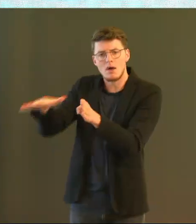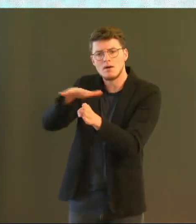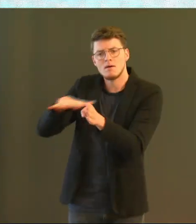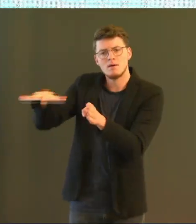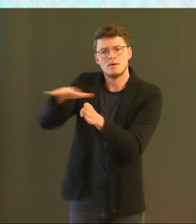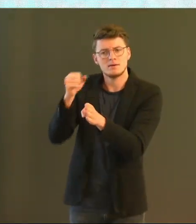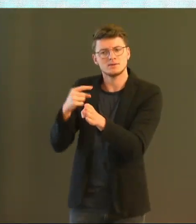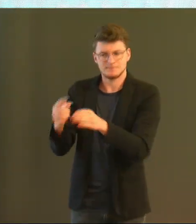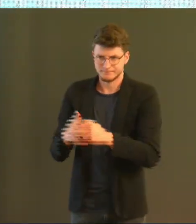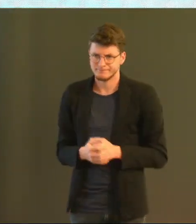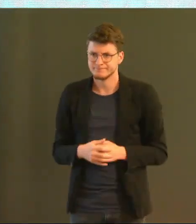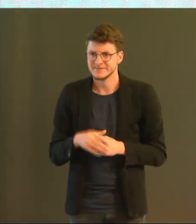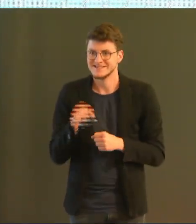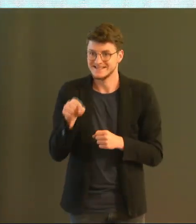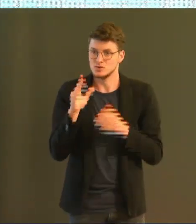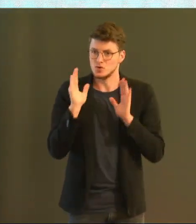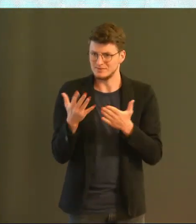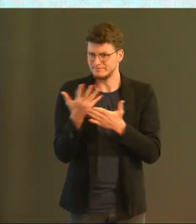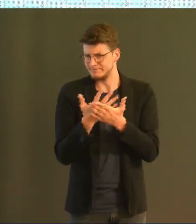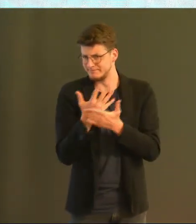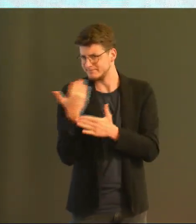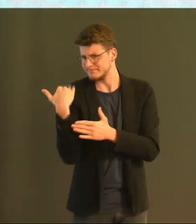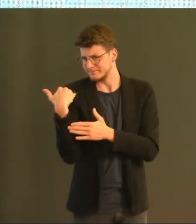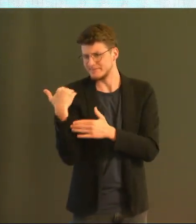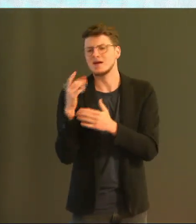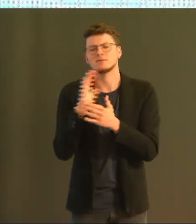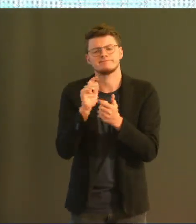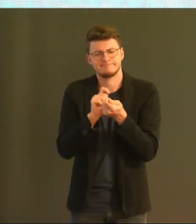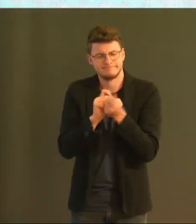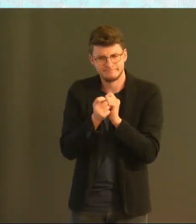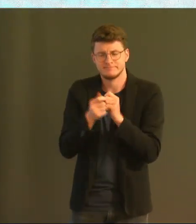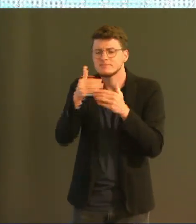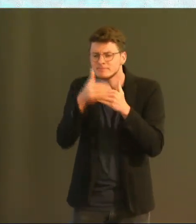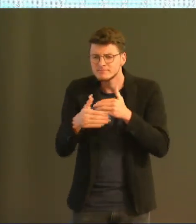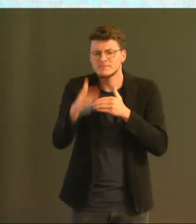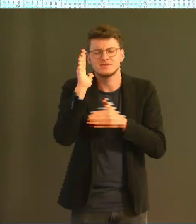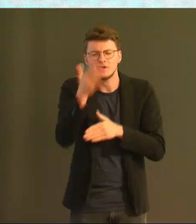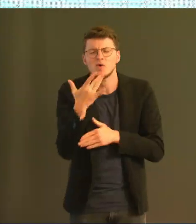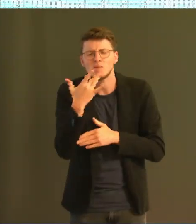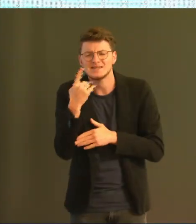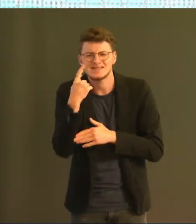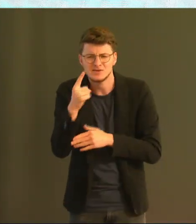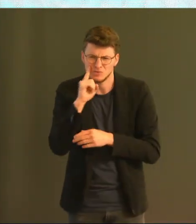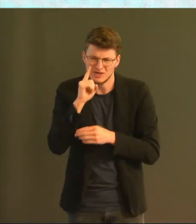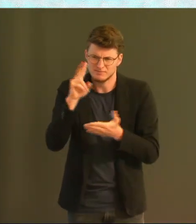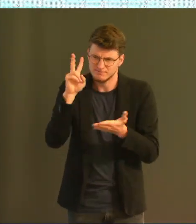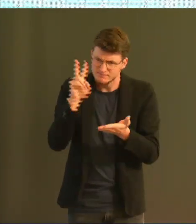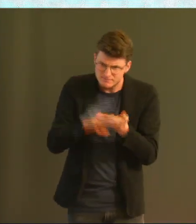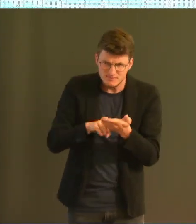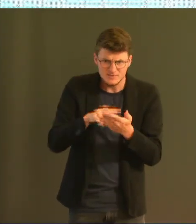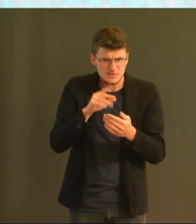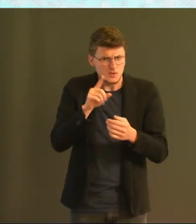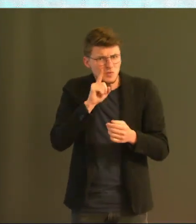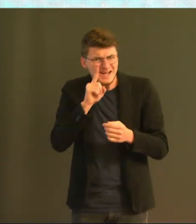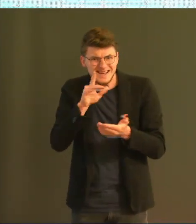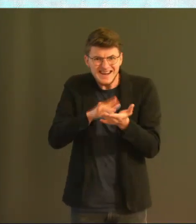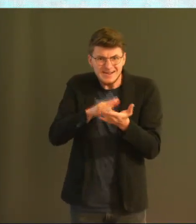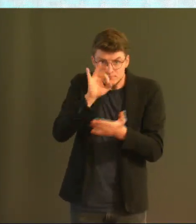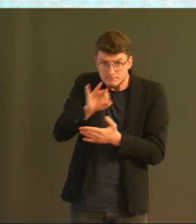en d'autres temps et de patience de notre hospitalité positif test